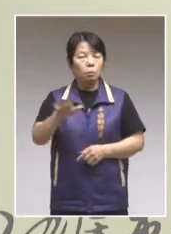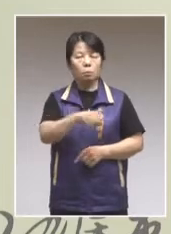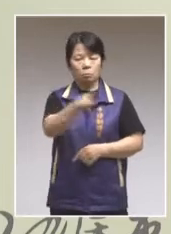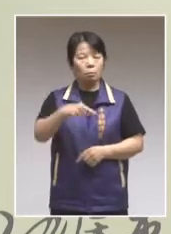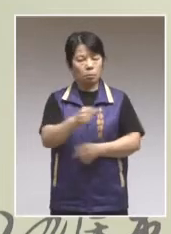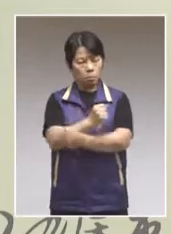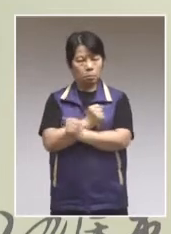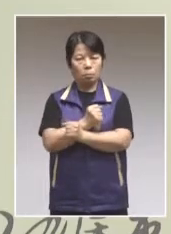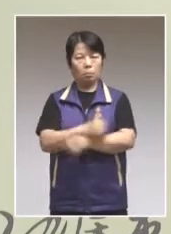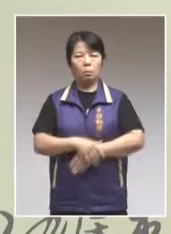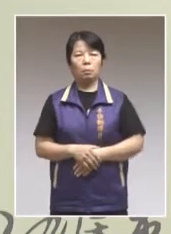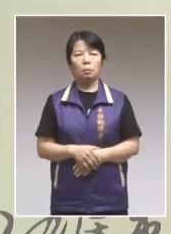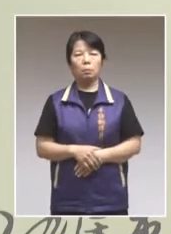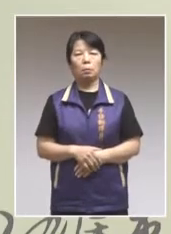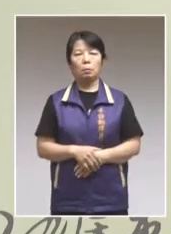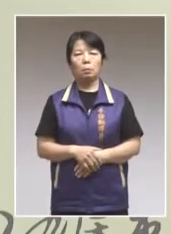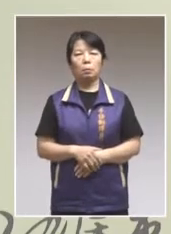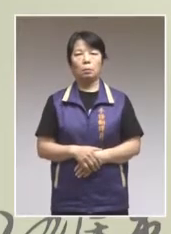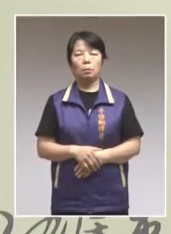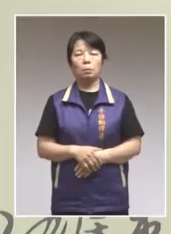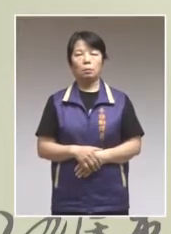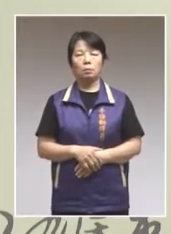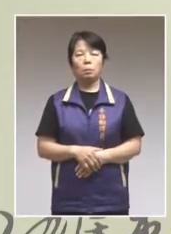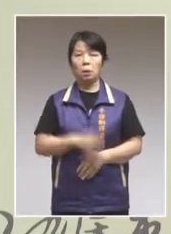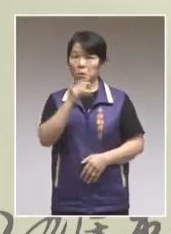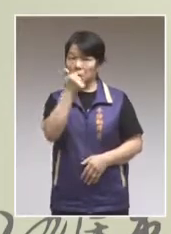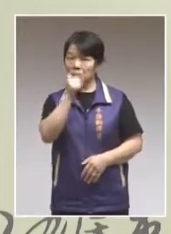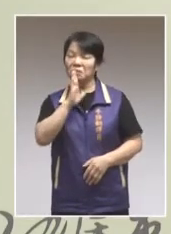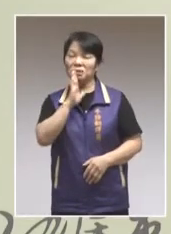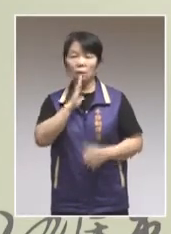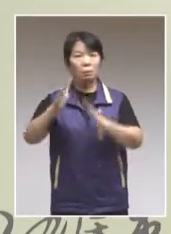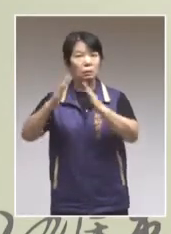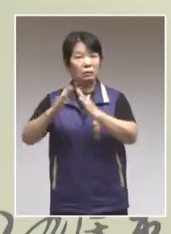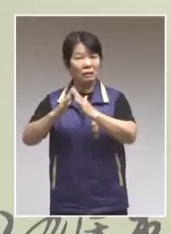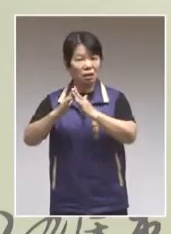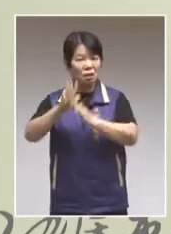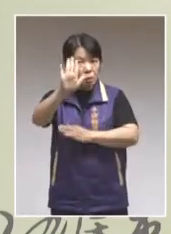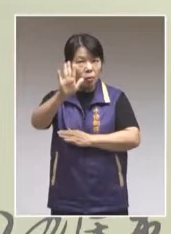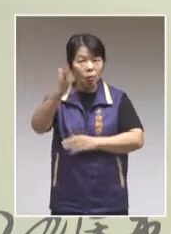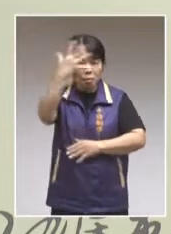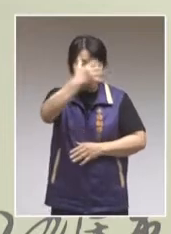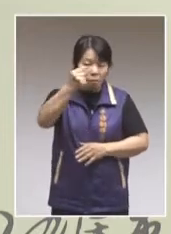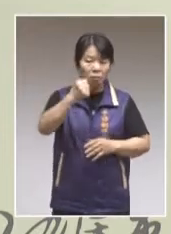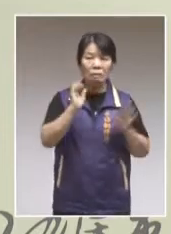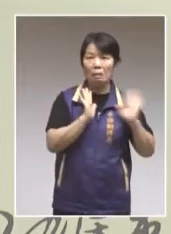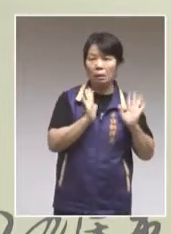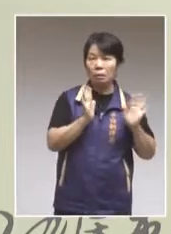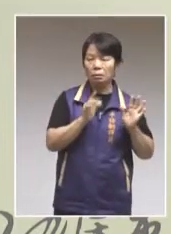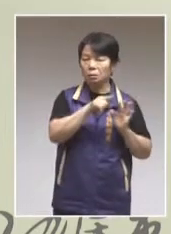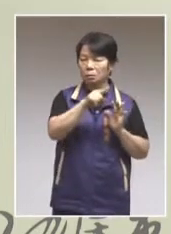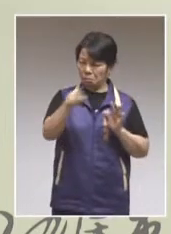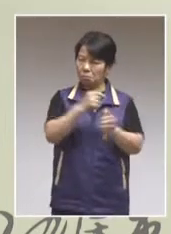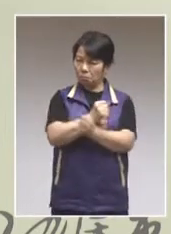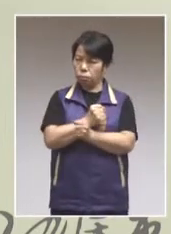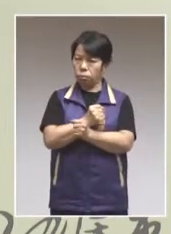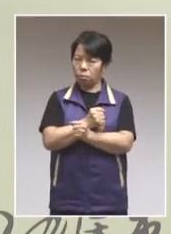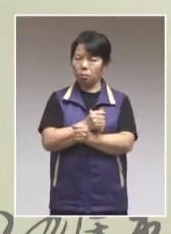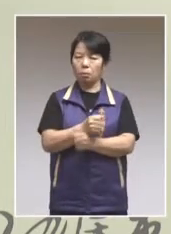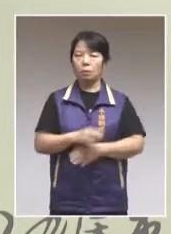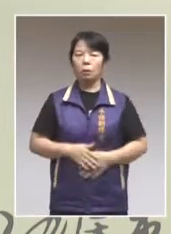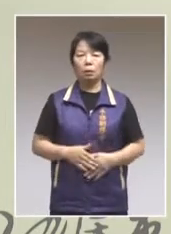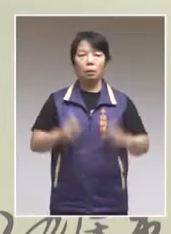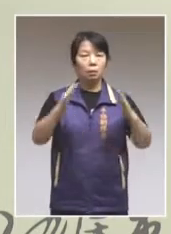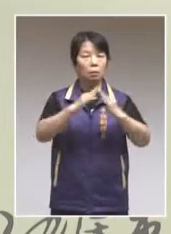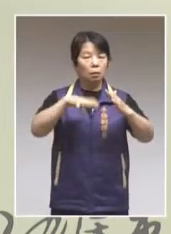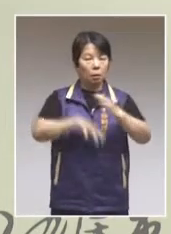意。好、哦，尤其是家中有小孩跟长辈的，好、哦，那所以长我们在家接